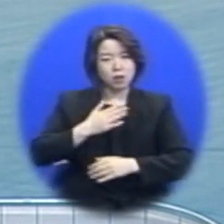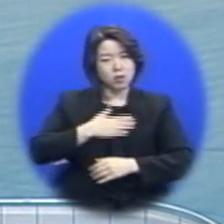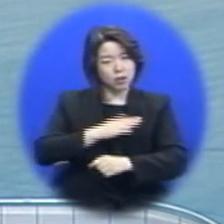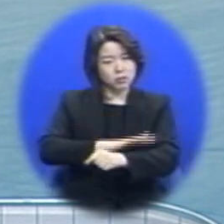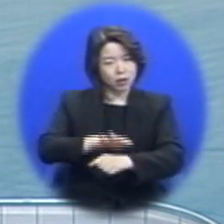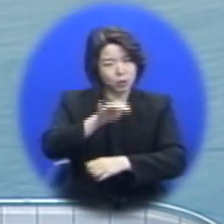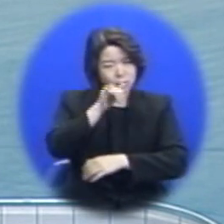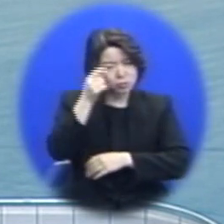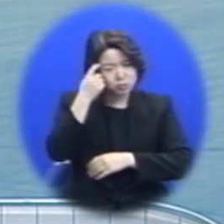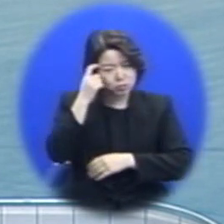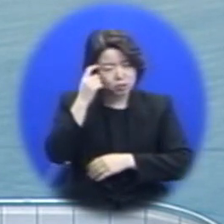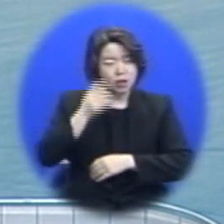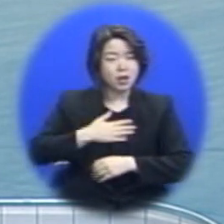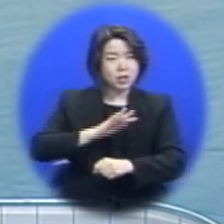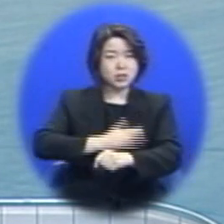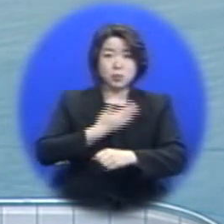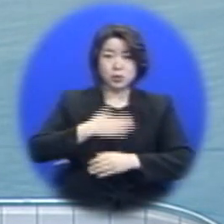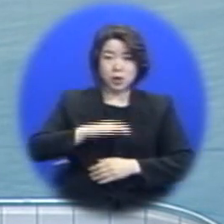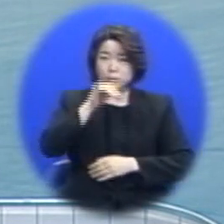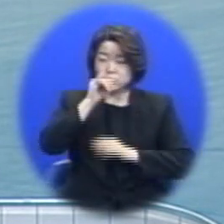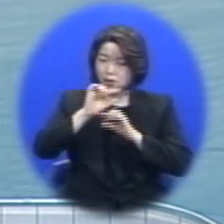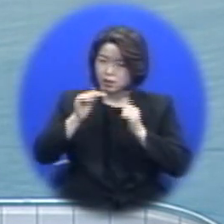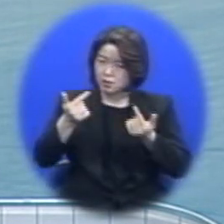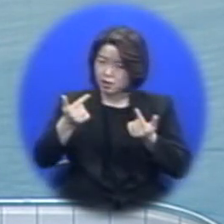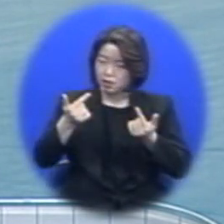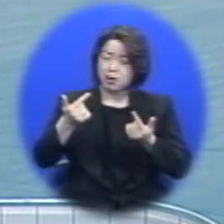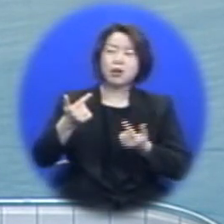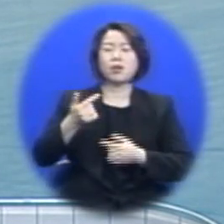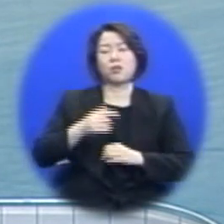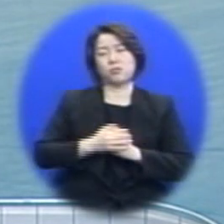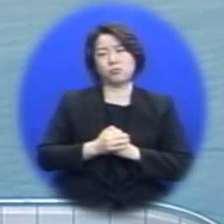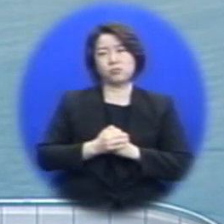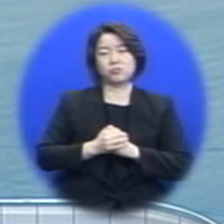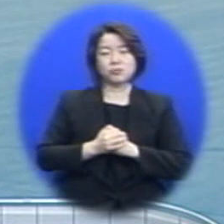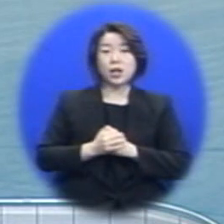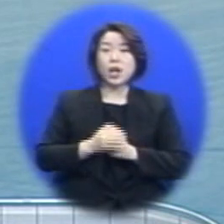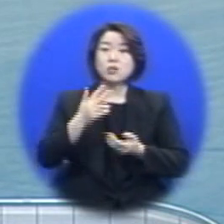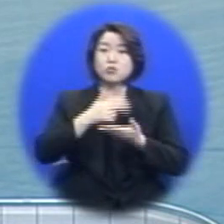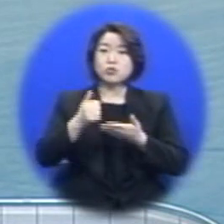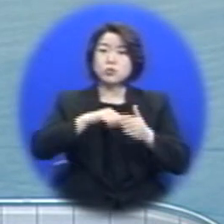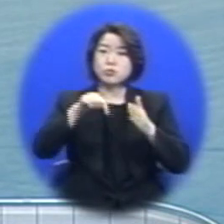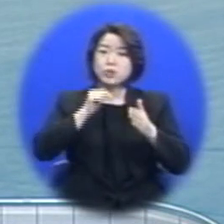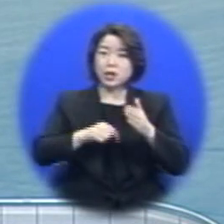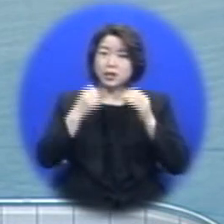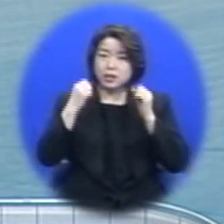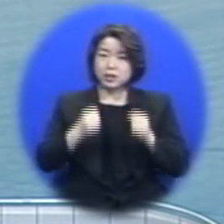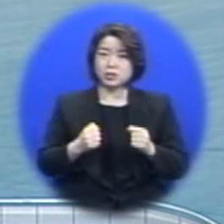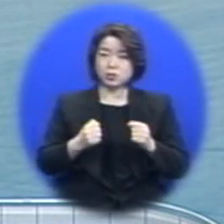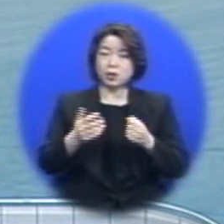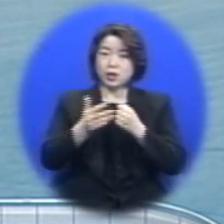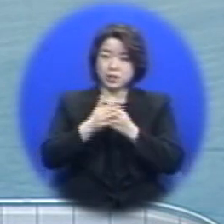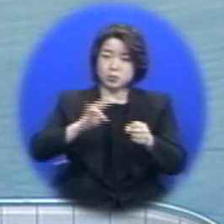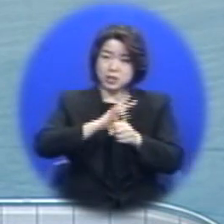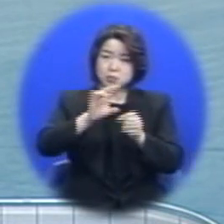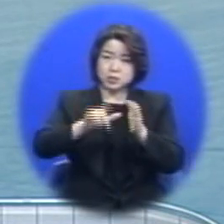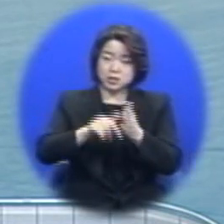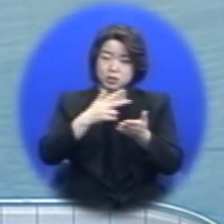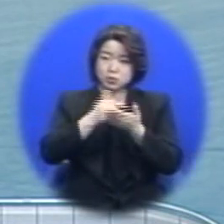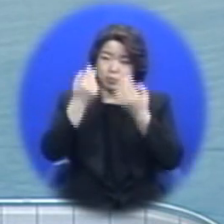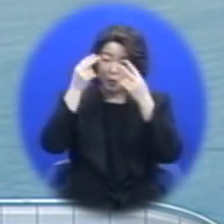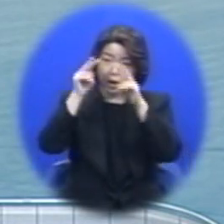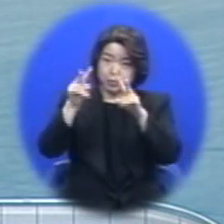거야? 내가 잘못 알고 있는 거 아니야? 주님이 우리 안에 계시다고, 그러니까 24시간 예수님을